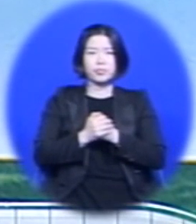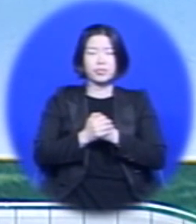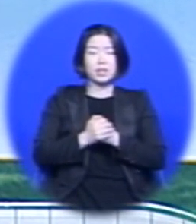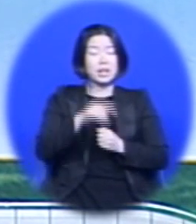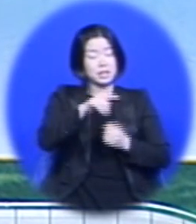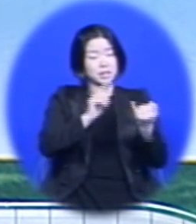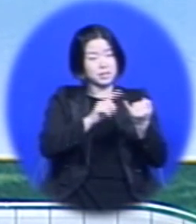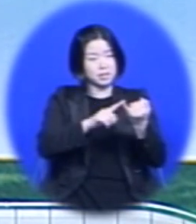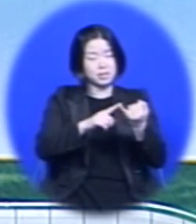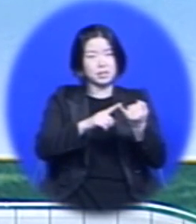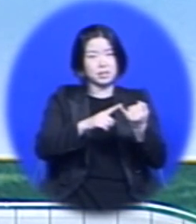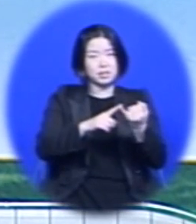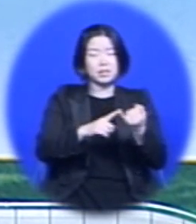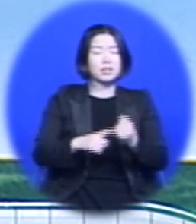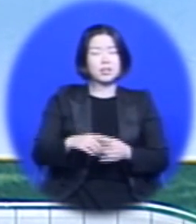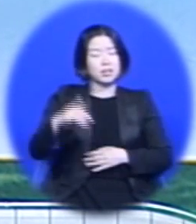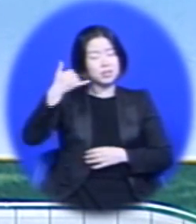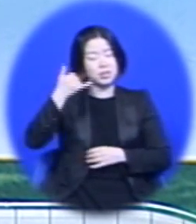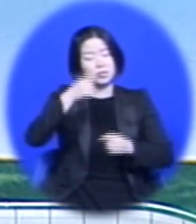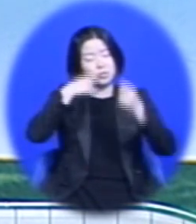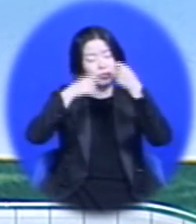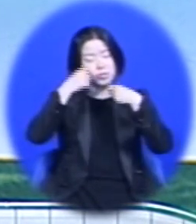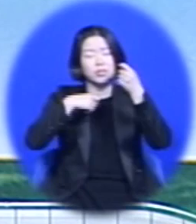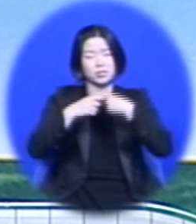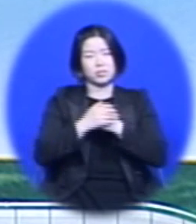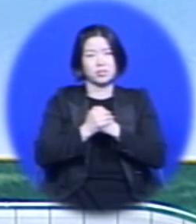그 자매님이 전화기에 대고 울어요.